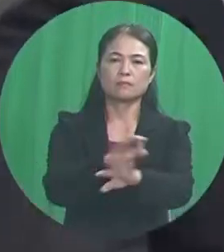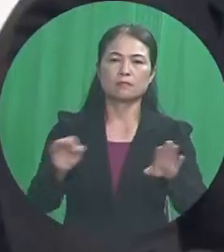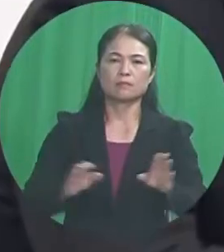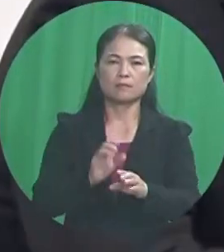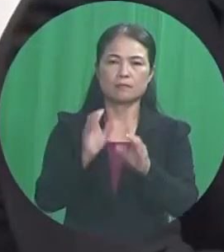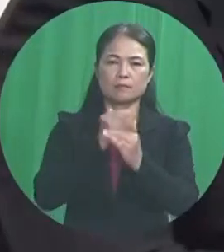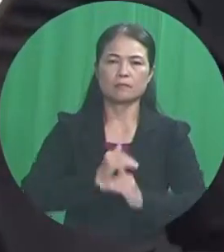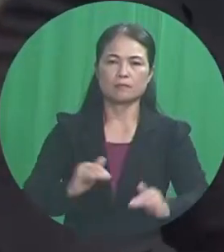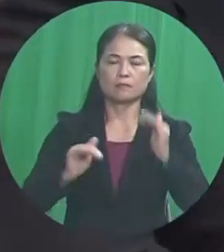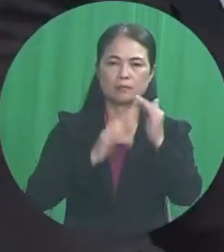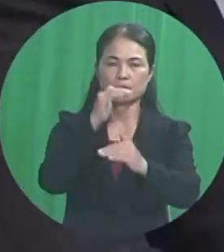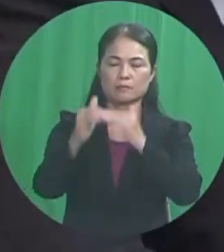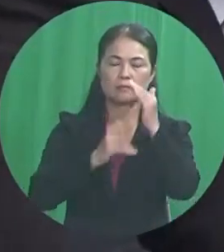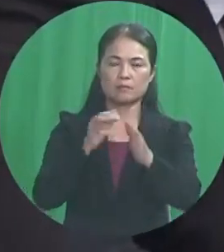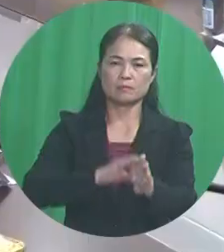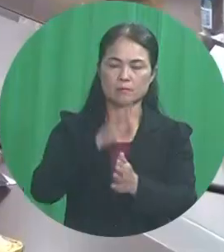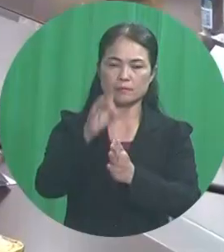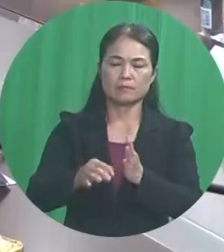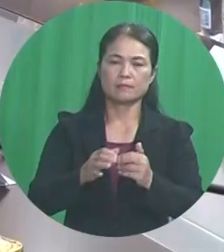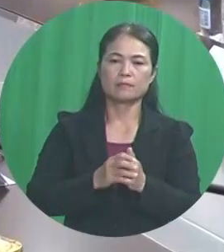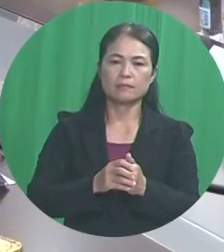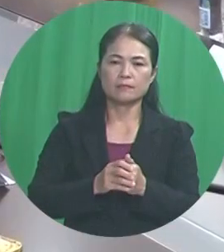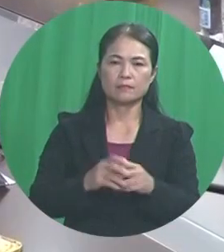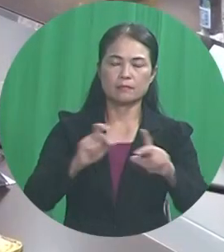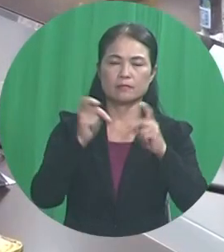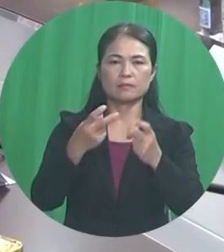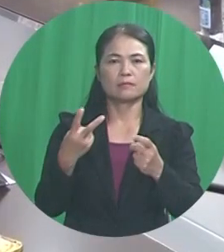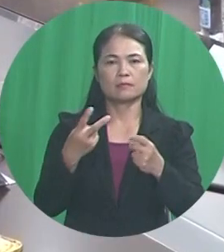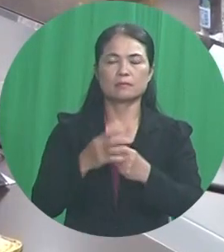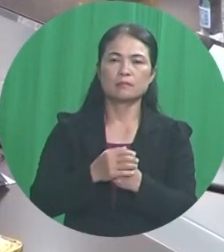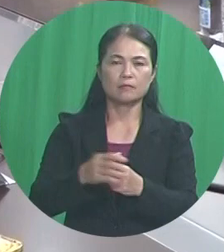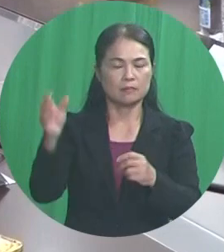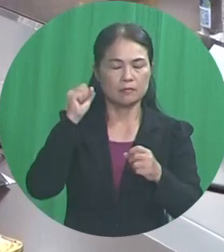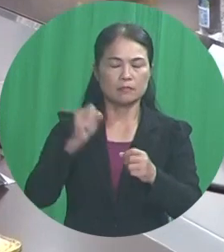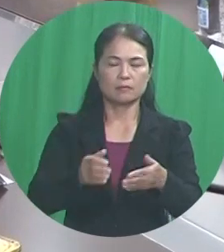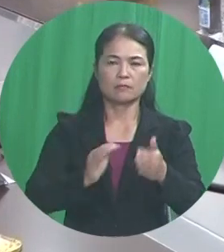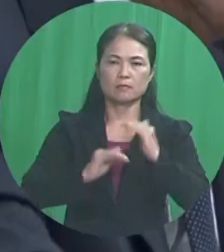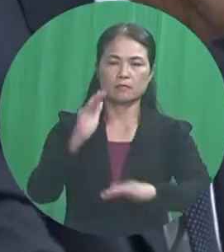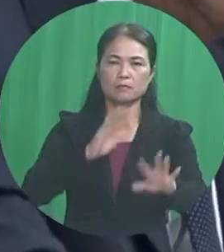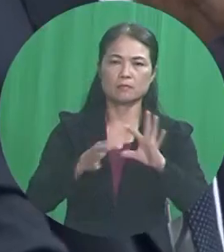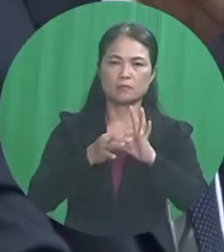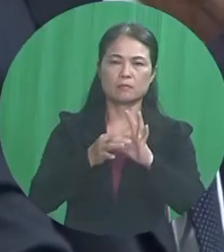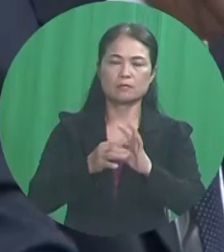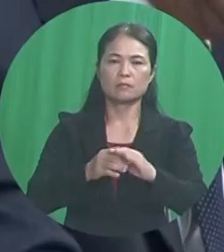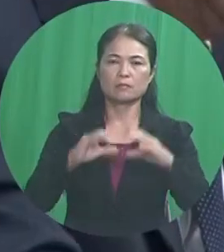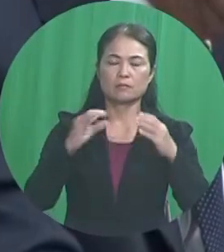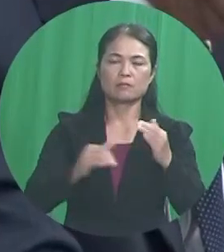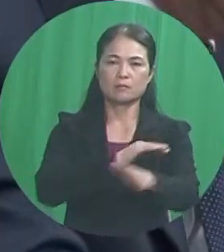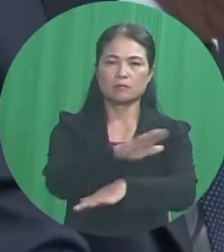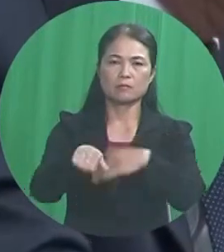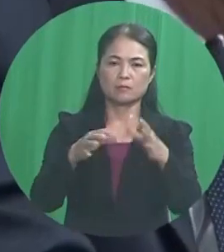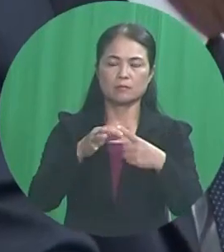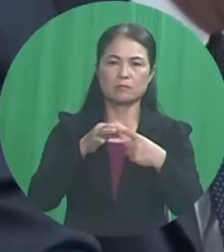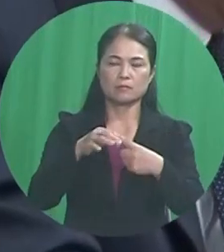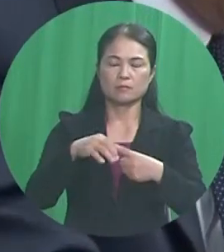សន្តិភាពនិងការអភិវឌ្ឍលើគ្រប់វិស័យគណៈបកទាំងពីរបដិញ្ញាបង្កើនទំនាក់ទំនងគ្រប់ថ្នាក់គ្រប់ផ្នែកជាពិ